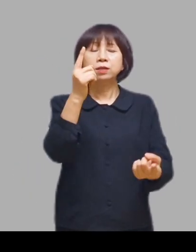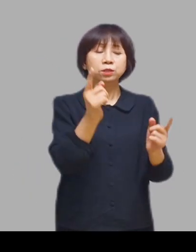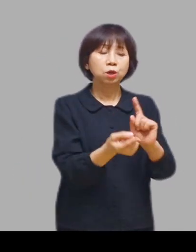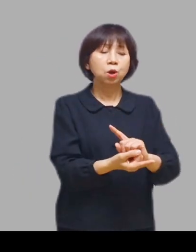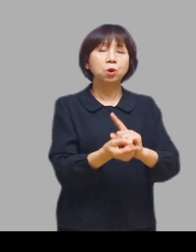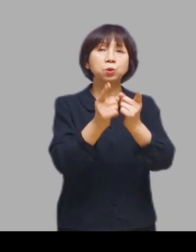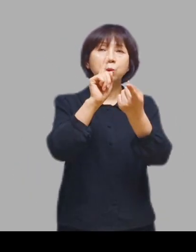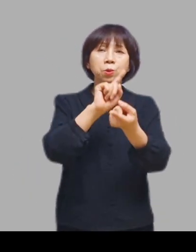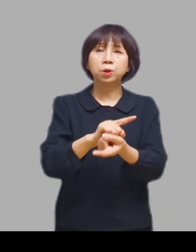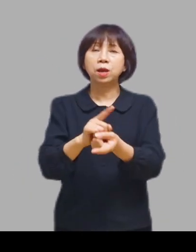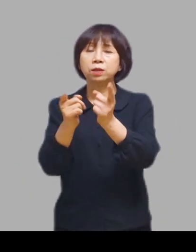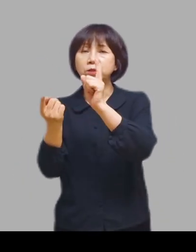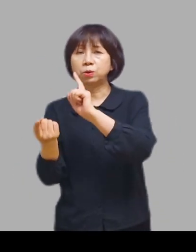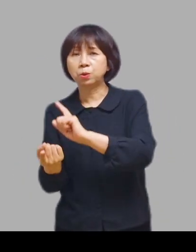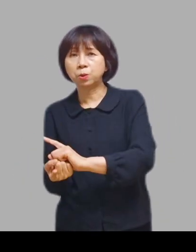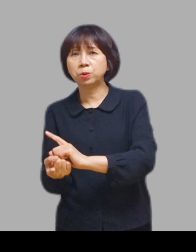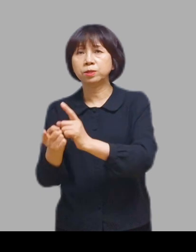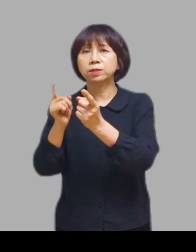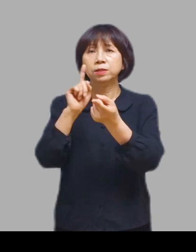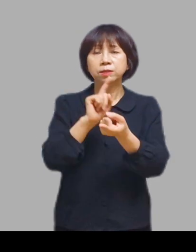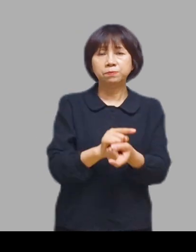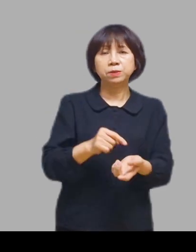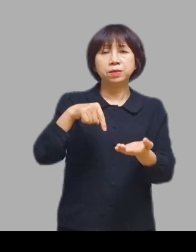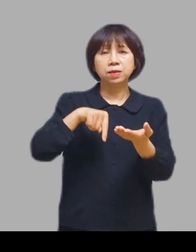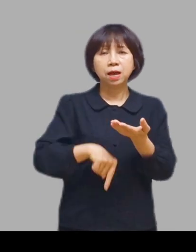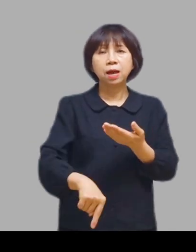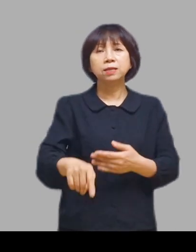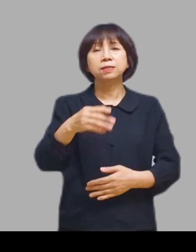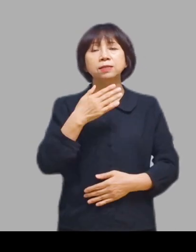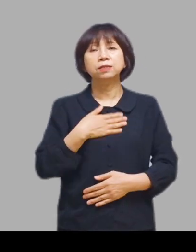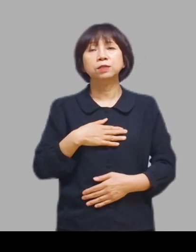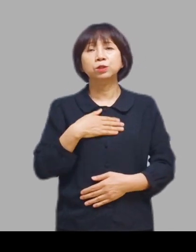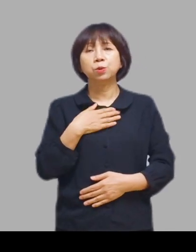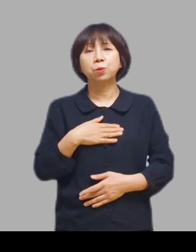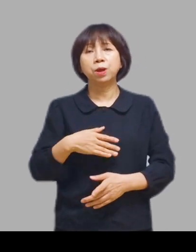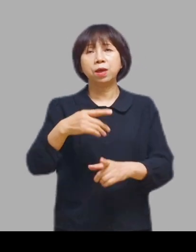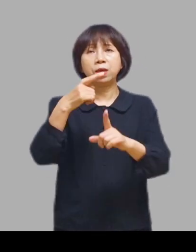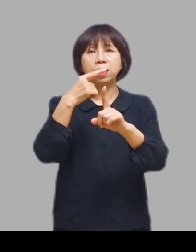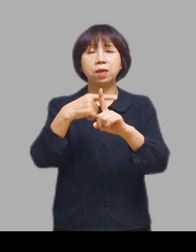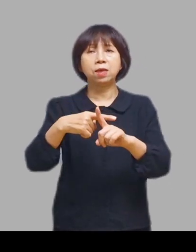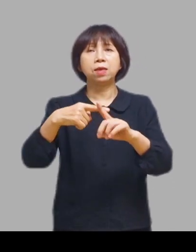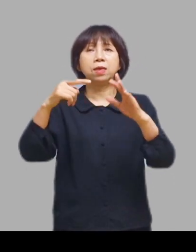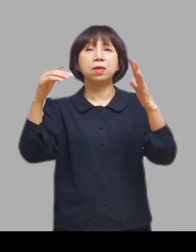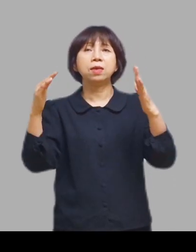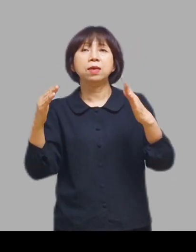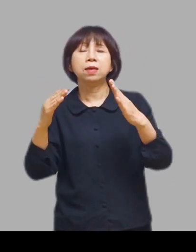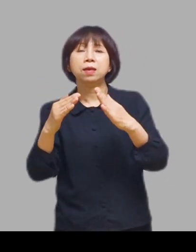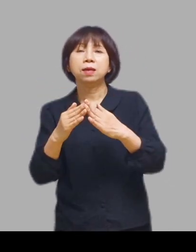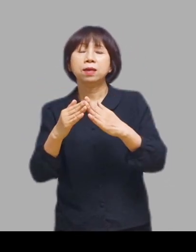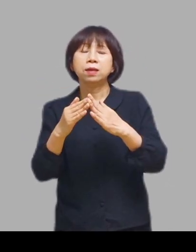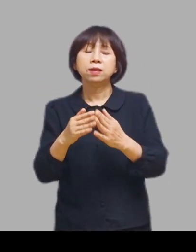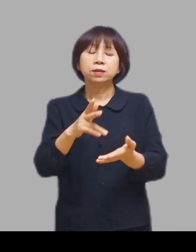알려지기보다 서로가 서로를 깊이 아는 교회